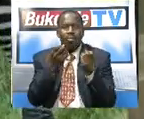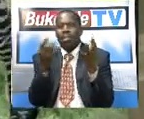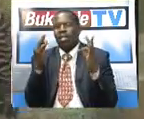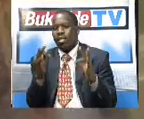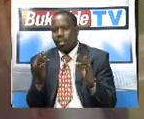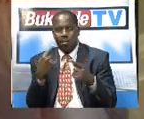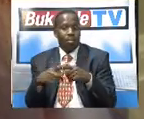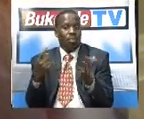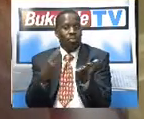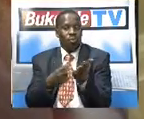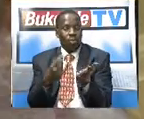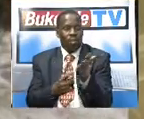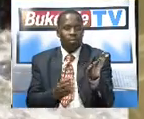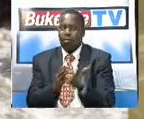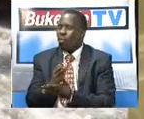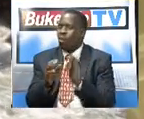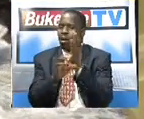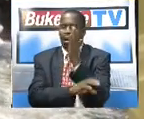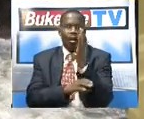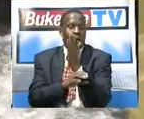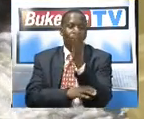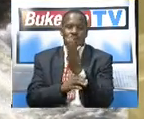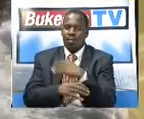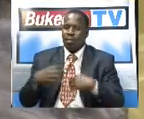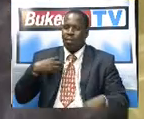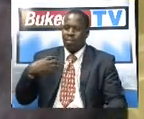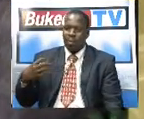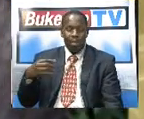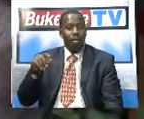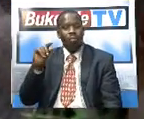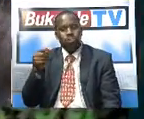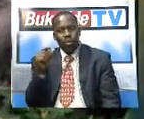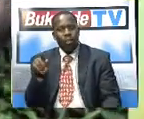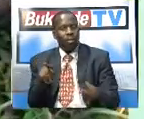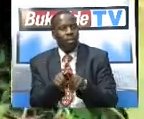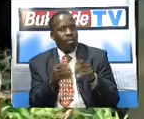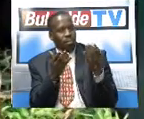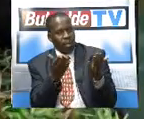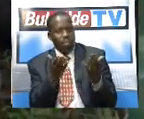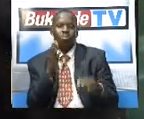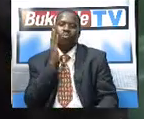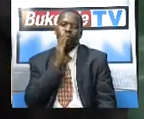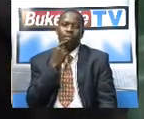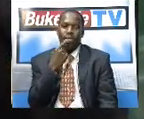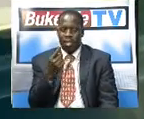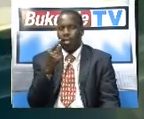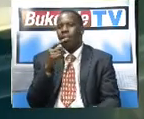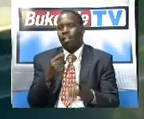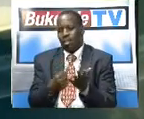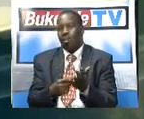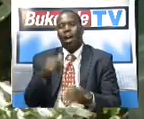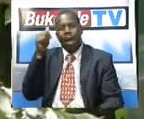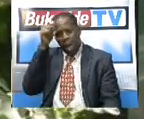Naji Uganda nsingaga elimu ebyewunyisa ntoko byomanyi nebyo badde tonnazuula omuzungu kyava gitume kula lya